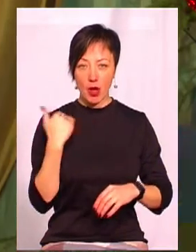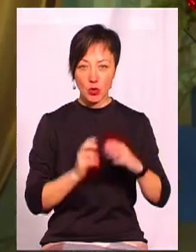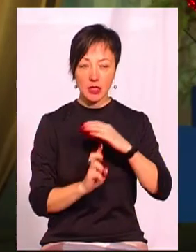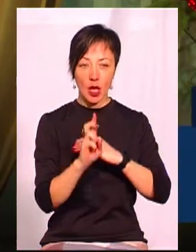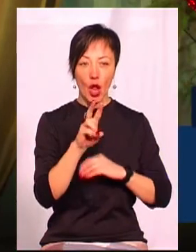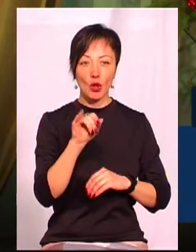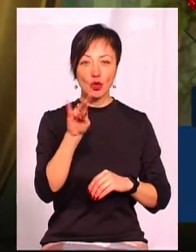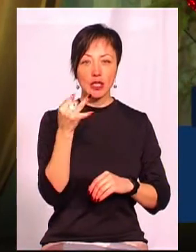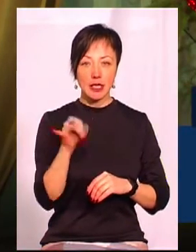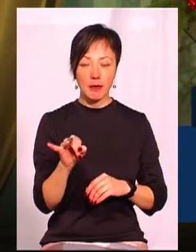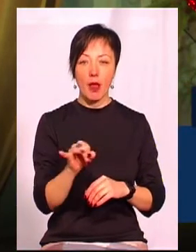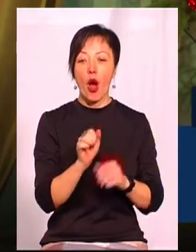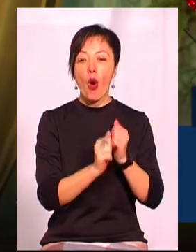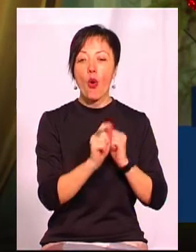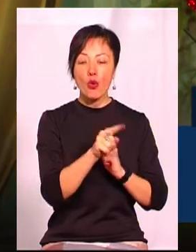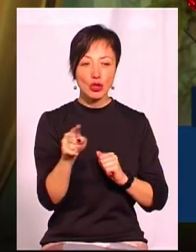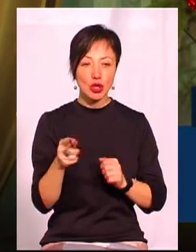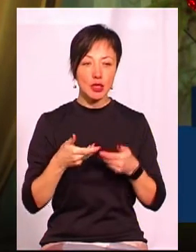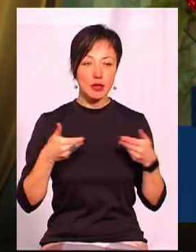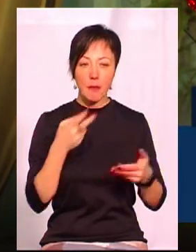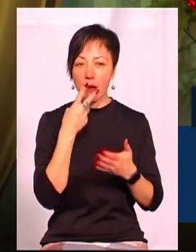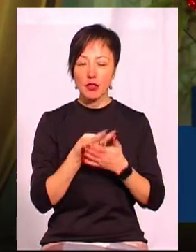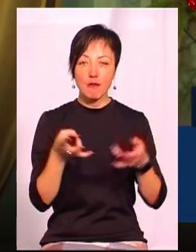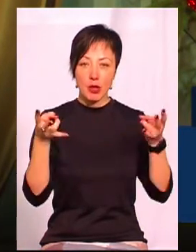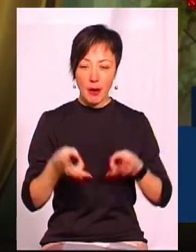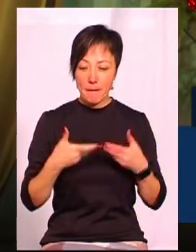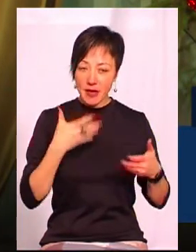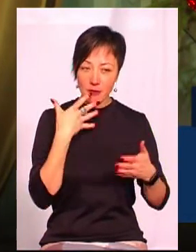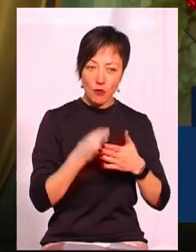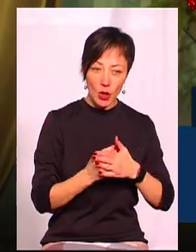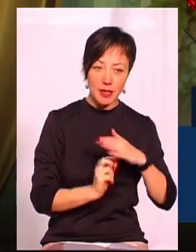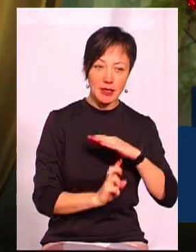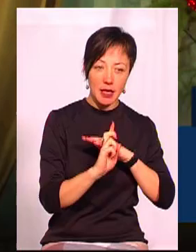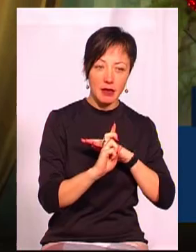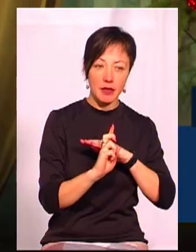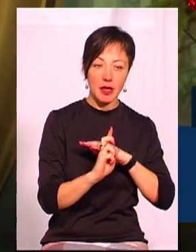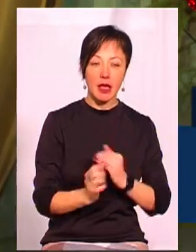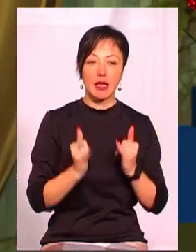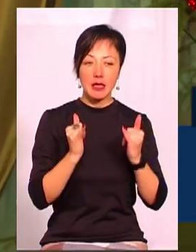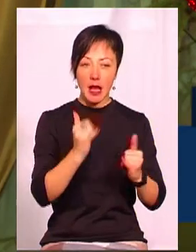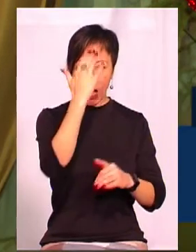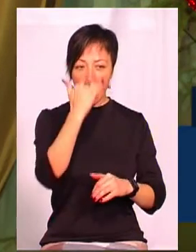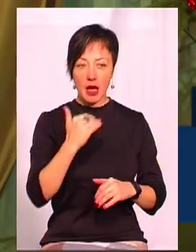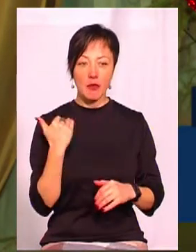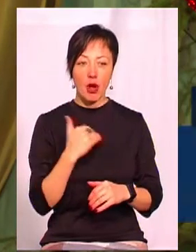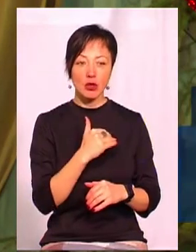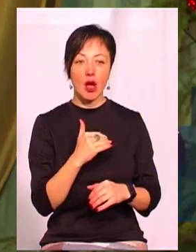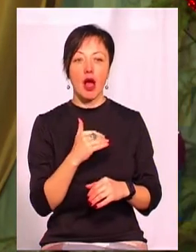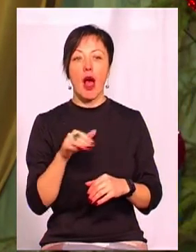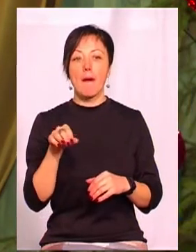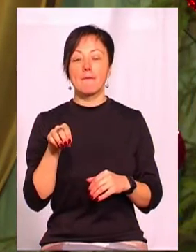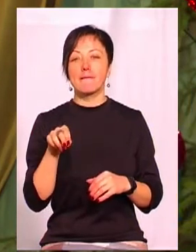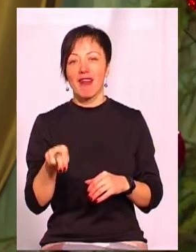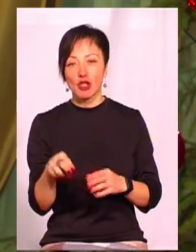Кожен, напевно, бачив потребу. Ми, скажімо так, в своїй церкві для римо-католиків, думаю, православні